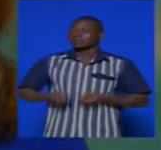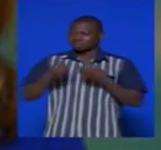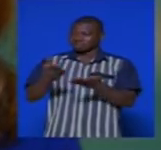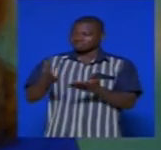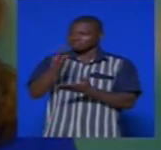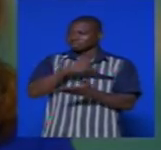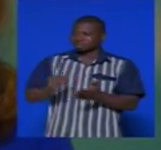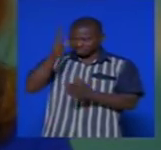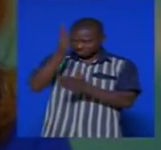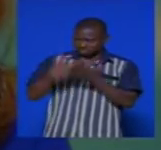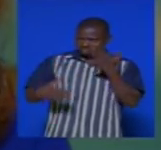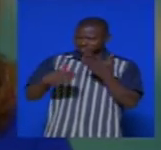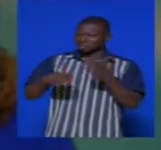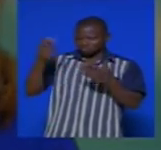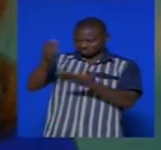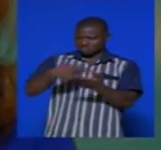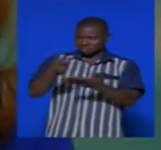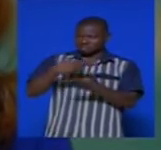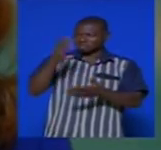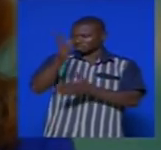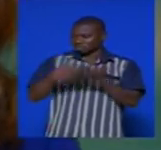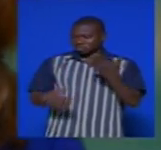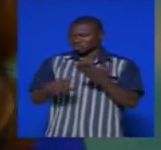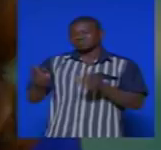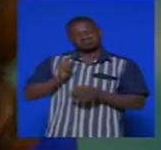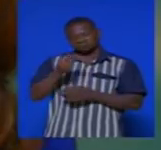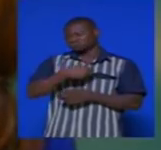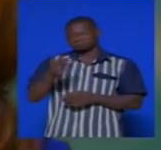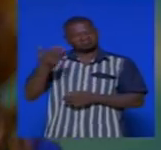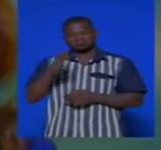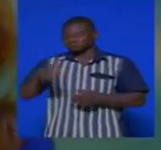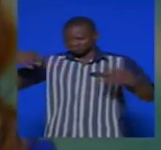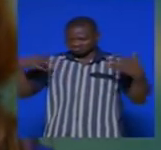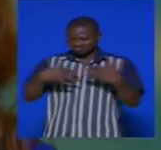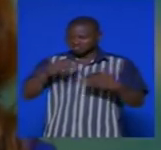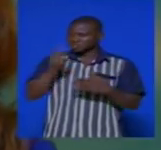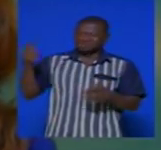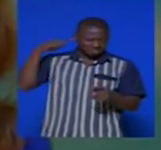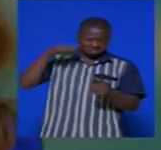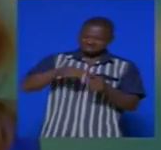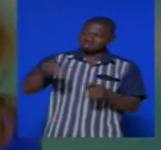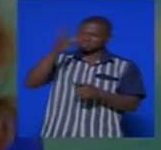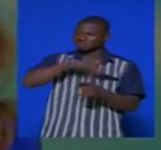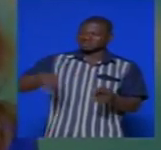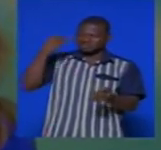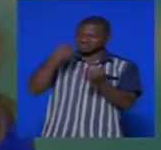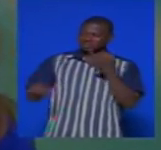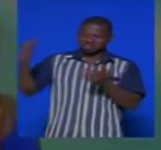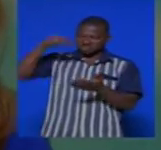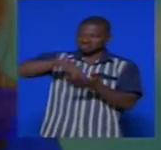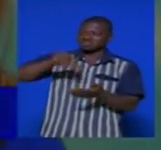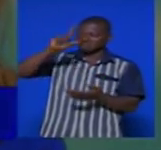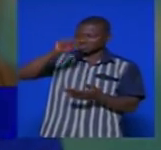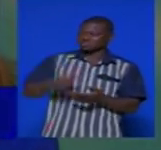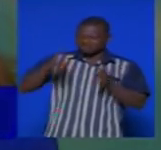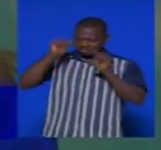ce montant. Et nous n'avons pas de doute que d'ici fin 2020, nous allons pouvoir également mobiliser le reste. C'est